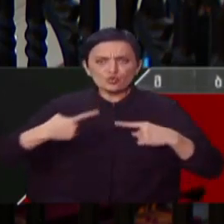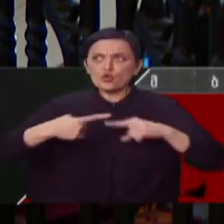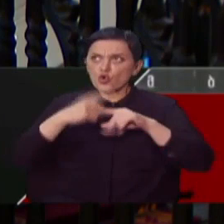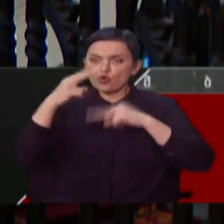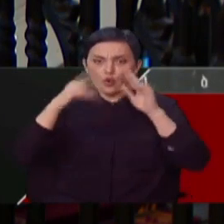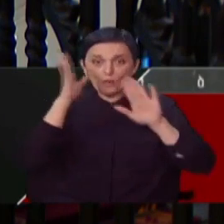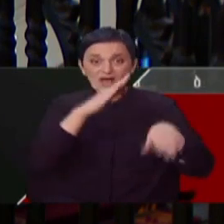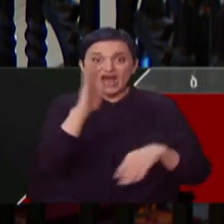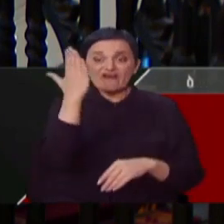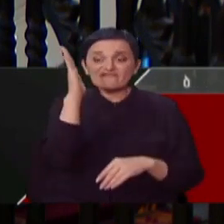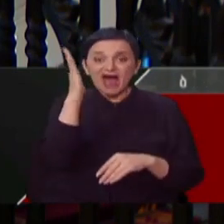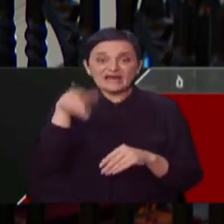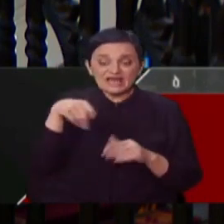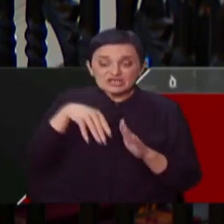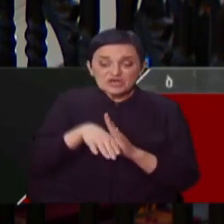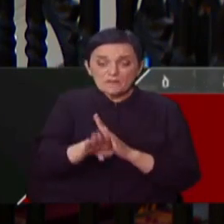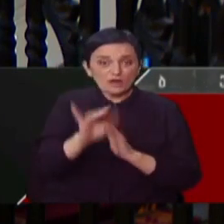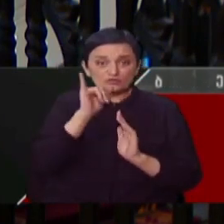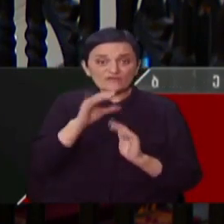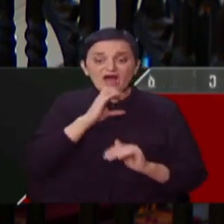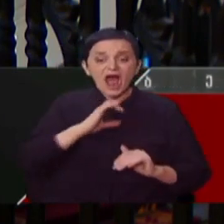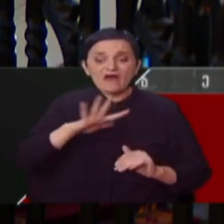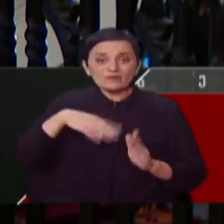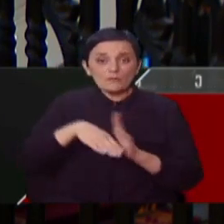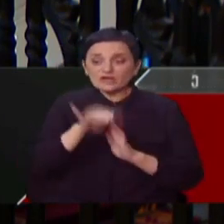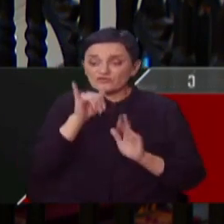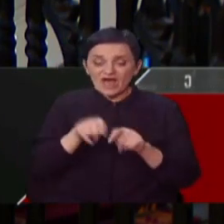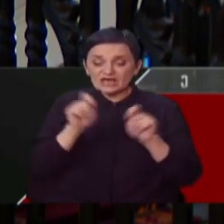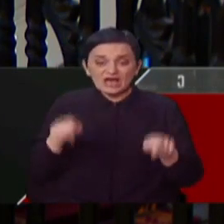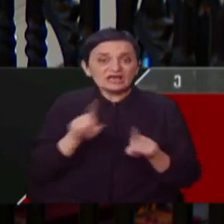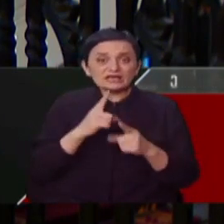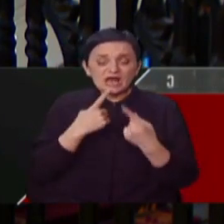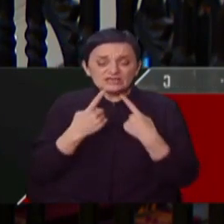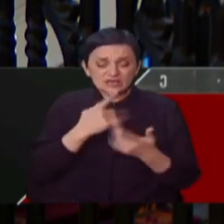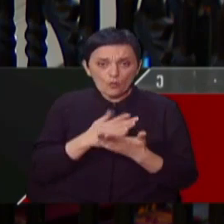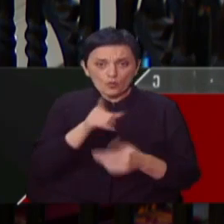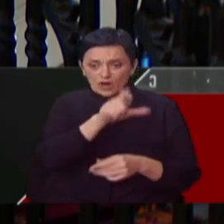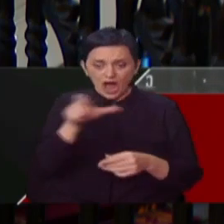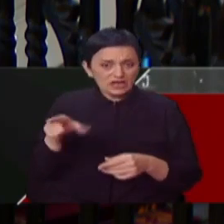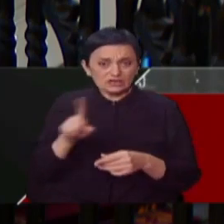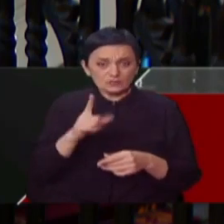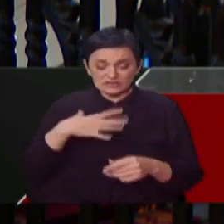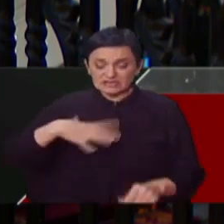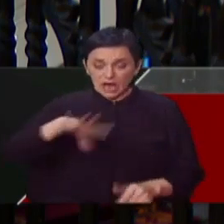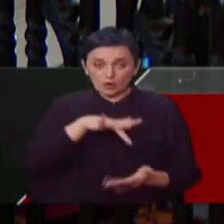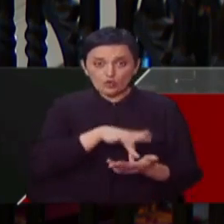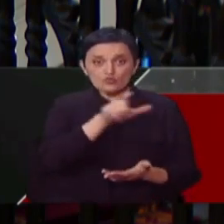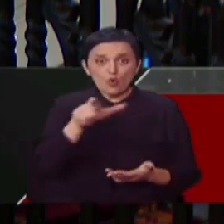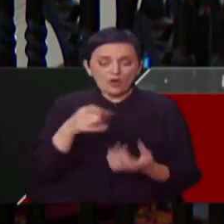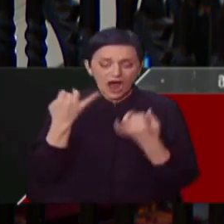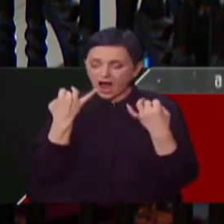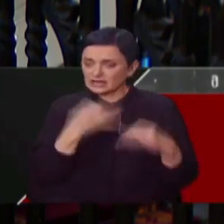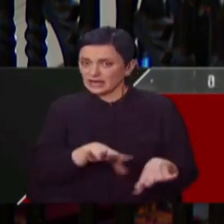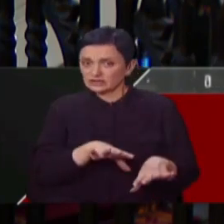tu, oarcă tili s metro vergasne, schovici da, ulobri s metro vergasne, zaze ulobar acop, sa e tot, risi cam că te veli, ai scal, ca amat, sa ca tu l-o smocala, ca sa e tot,